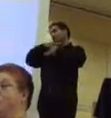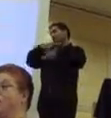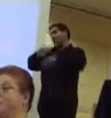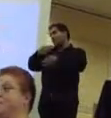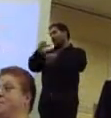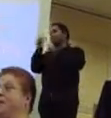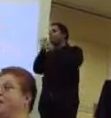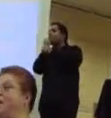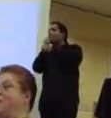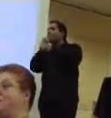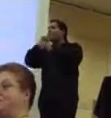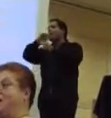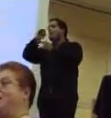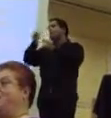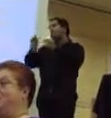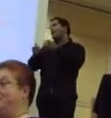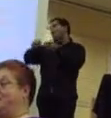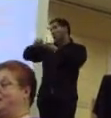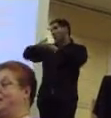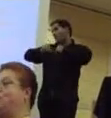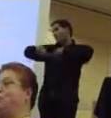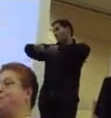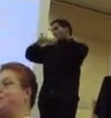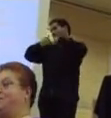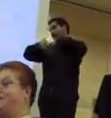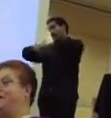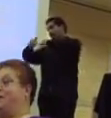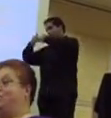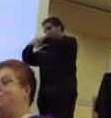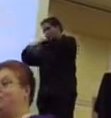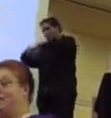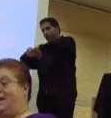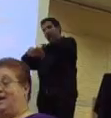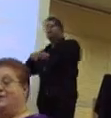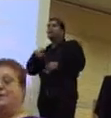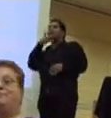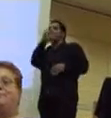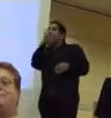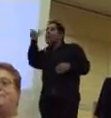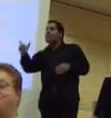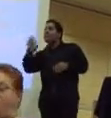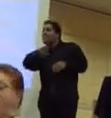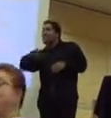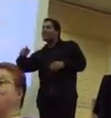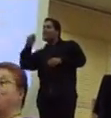μηλό. Κάθε παιδάκι έφτιαξε μια καρδιά για τη μητέρα του, που ήταν η μητέρα της μητέρας.